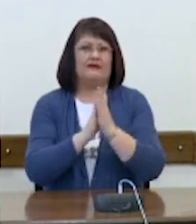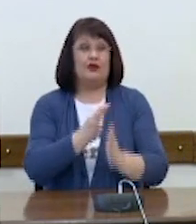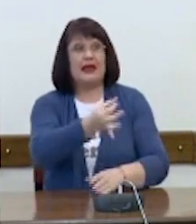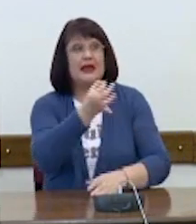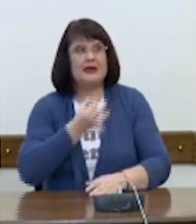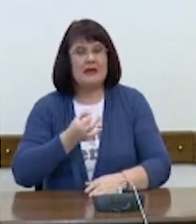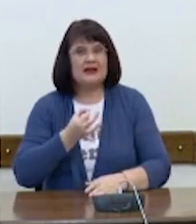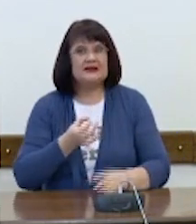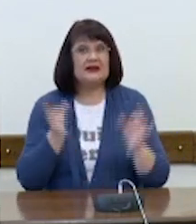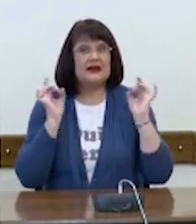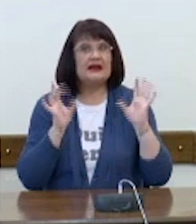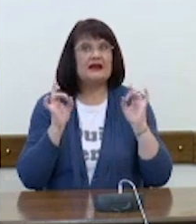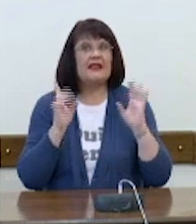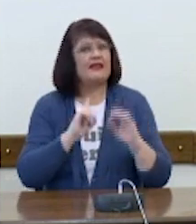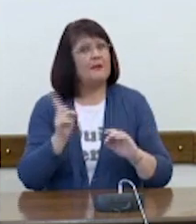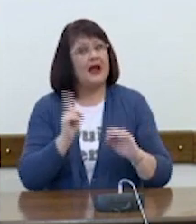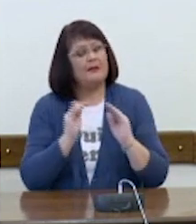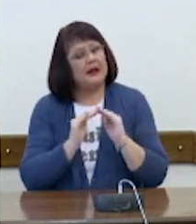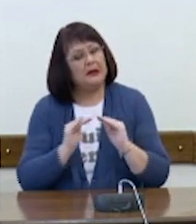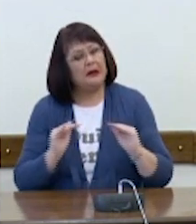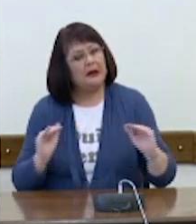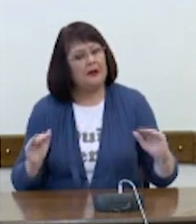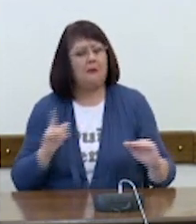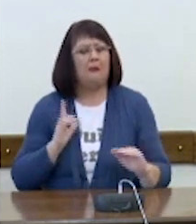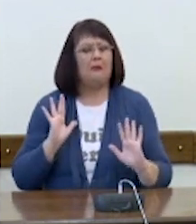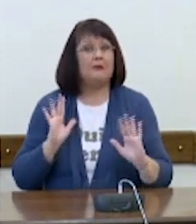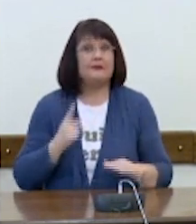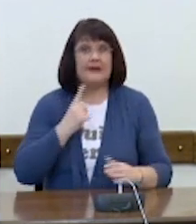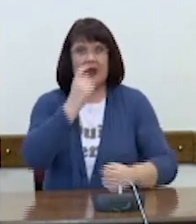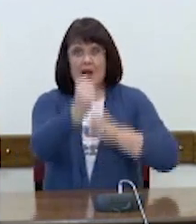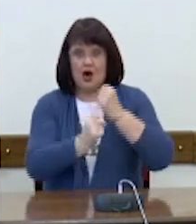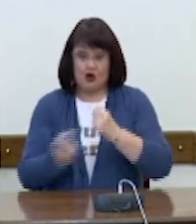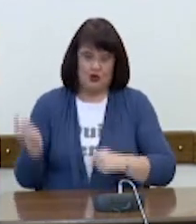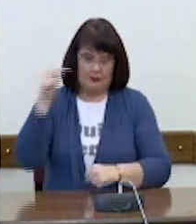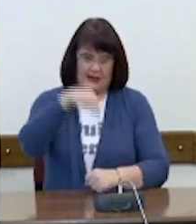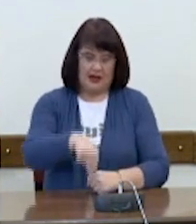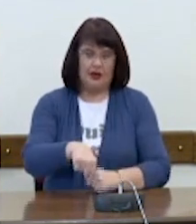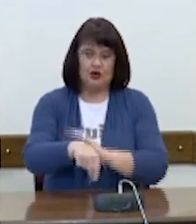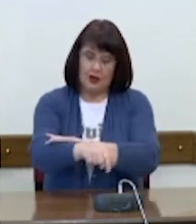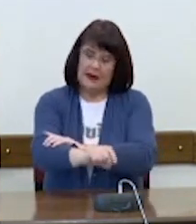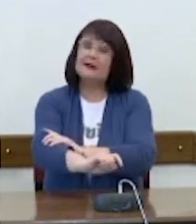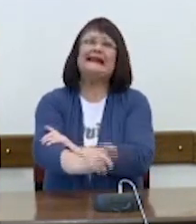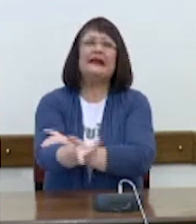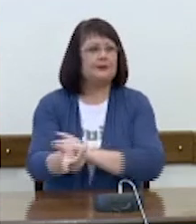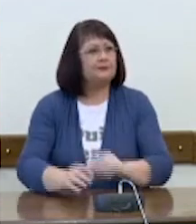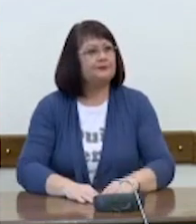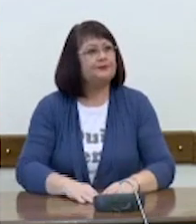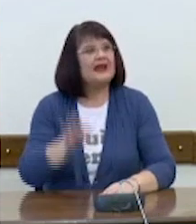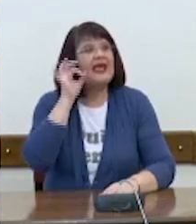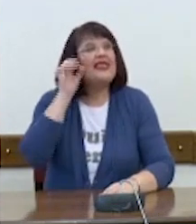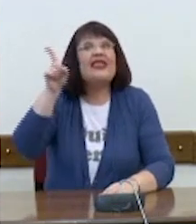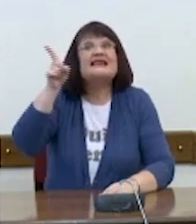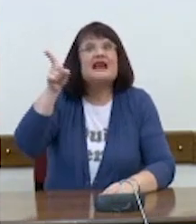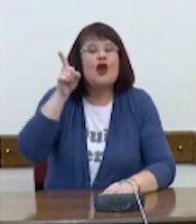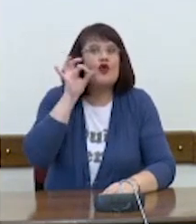κανένας εφησυχασμός. Ένα χρόνο μετά, τα γεγονότα στη Θεσσαλονίκη αλλά και